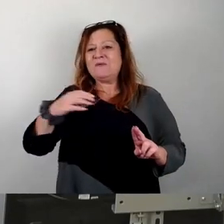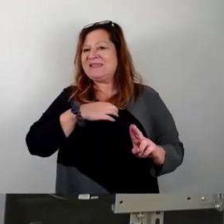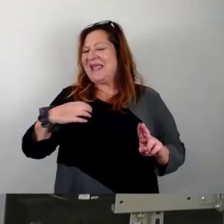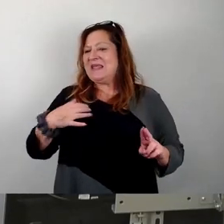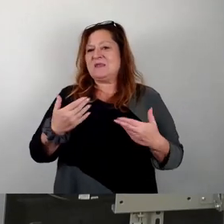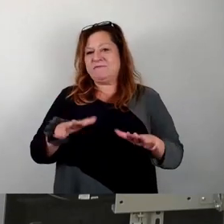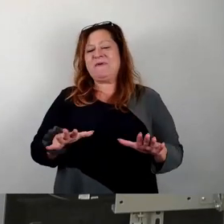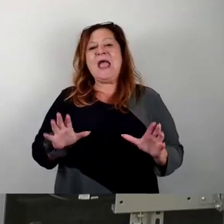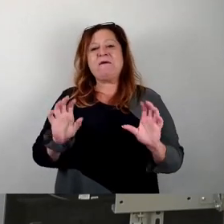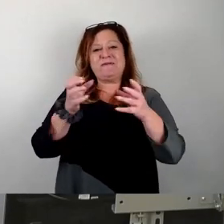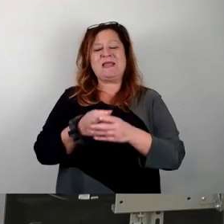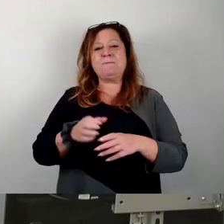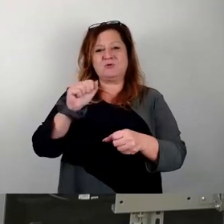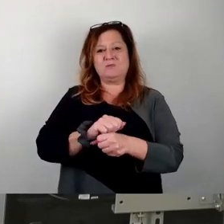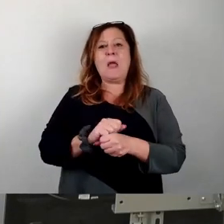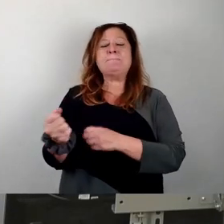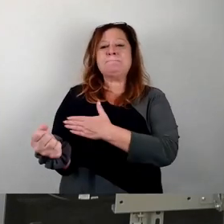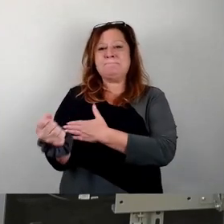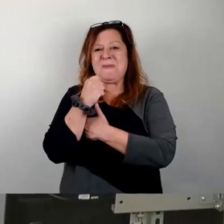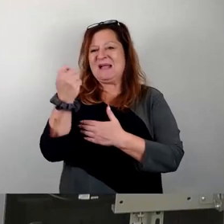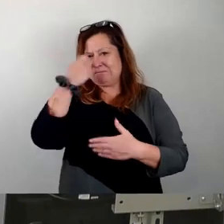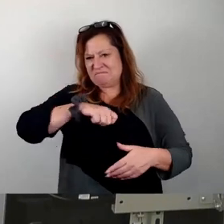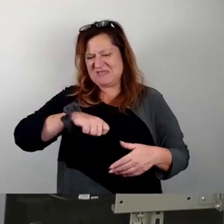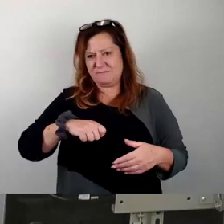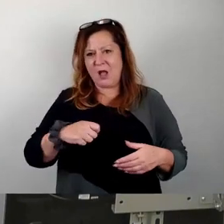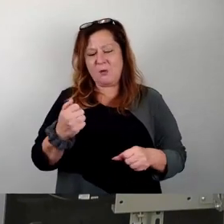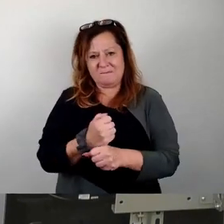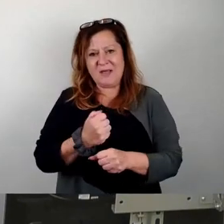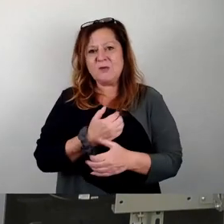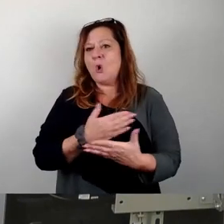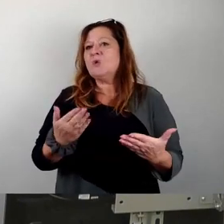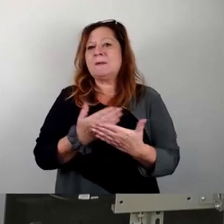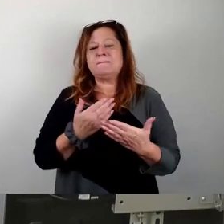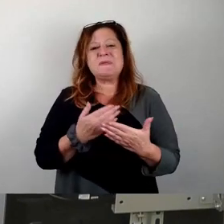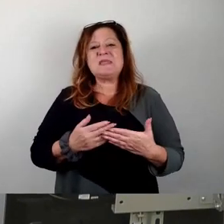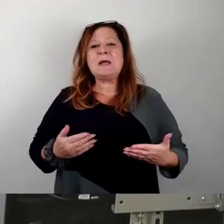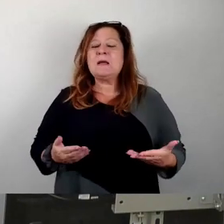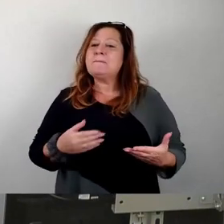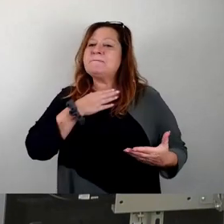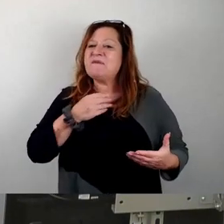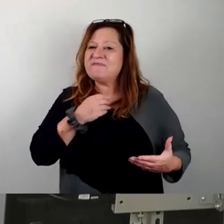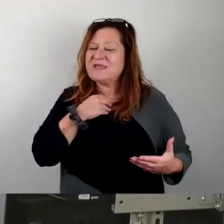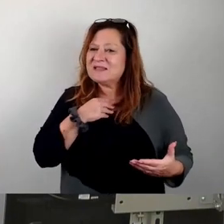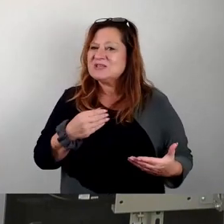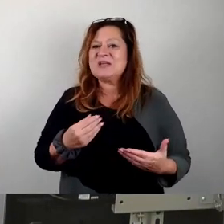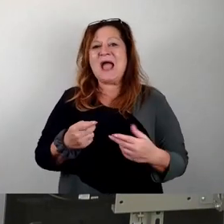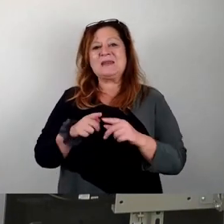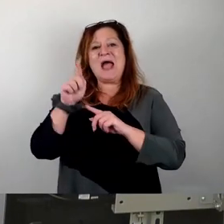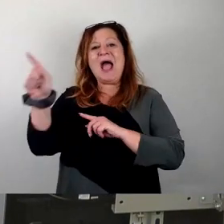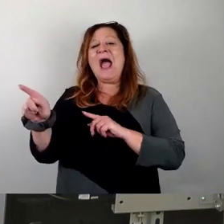Macht rechtswidrig missbrauchen und zum Beispiel mit Befindlichkeiten argumentierend einer Satirepartei die Satire